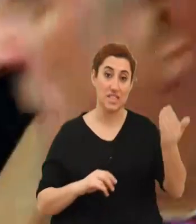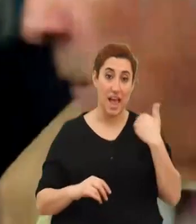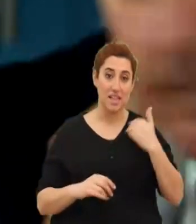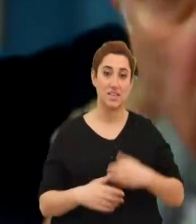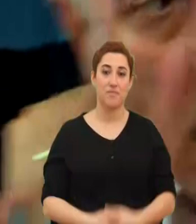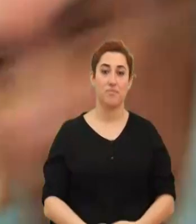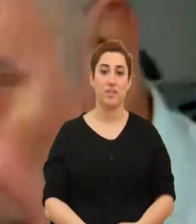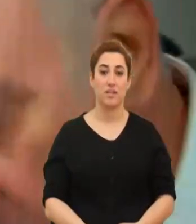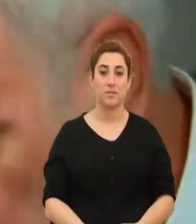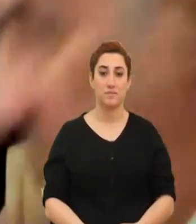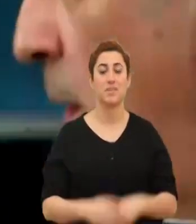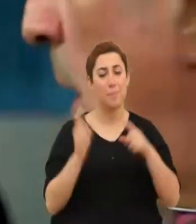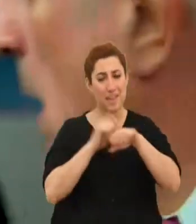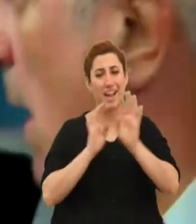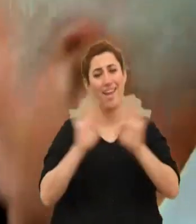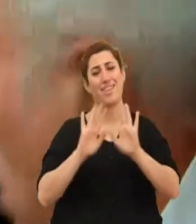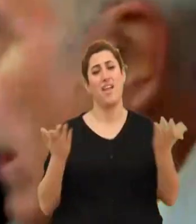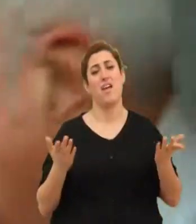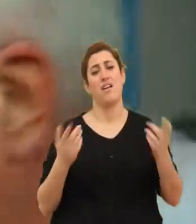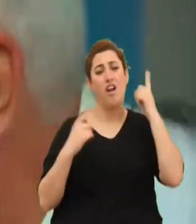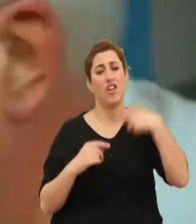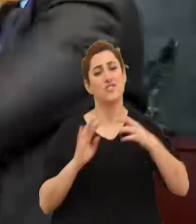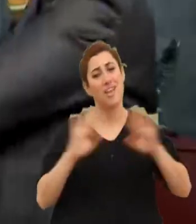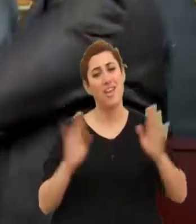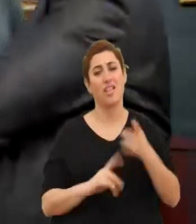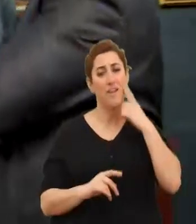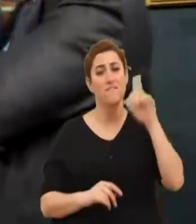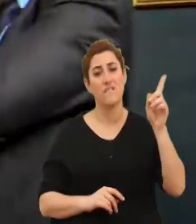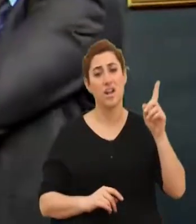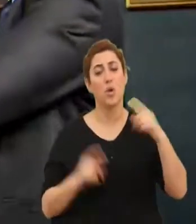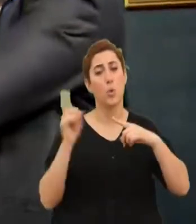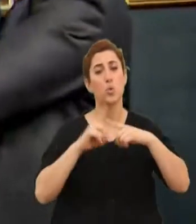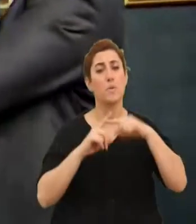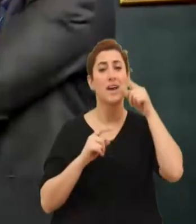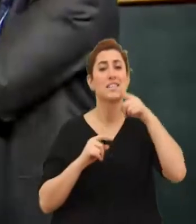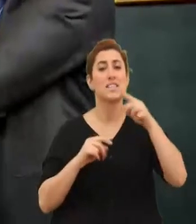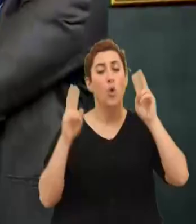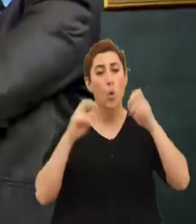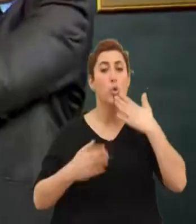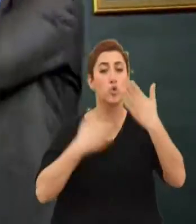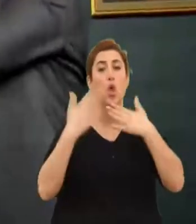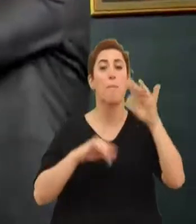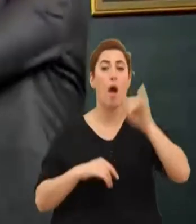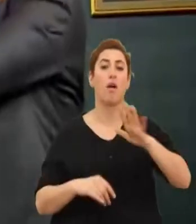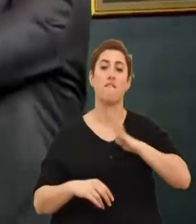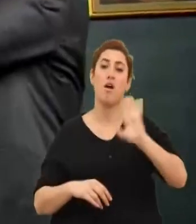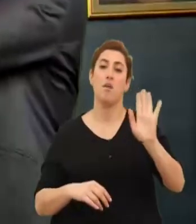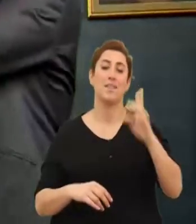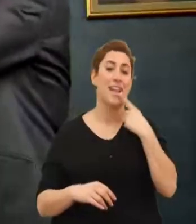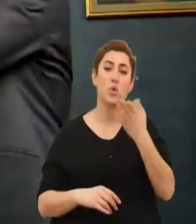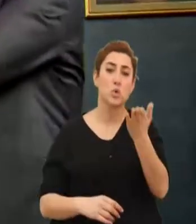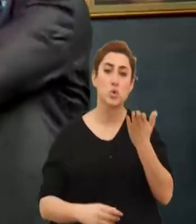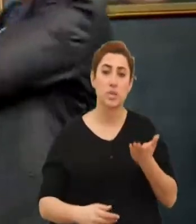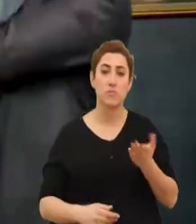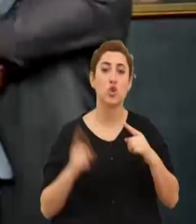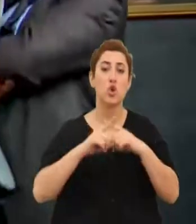ortaya. Ya bir dakika yeter ama ya Allah aşkına yeter. Vallahi Tuğba size durumu söylememekte haklıymış. Ne diyorsun sen